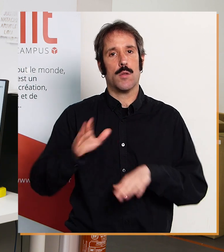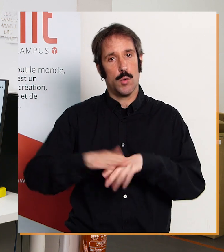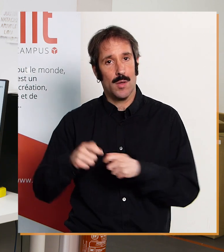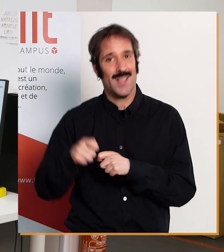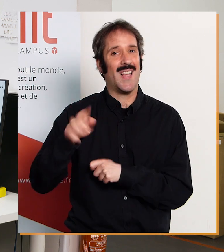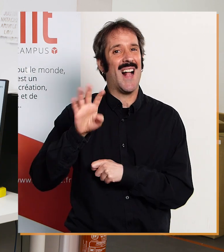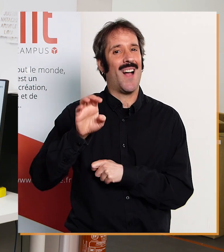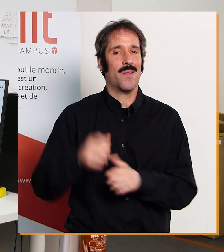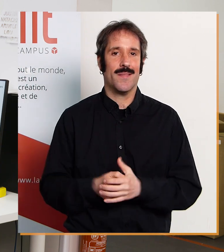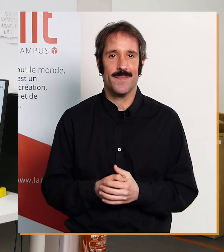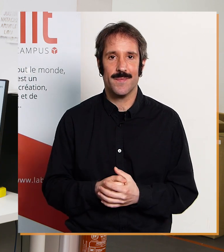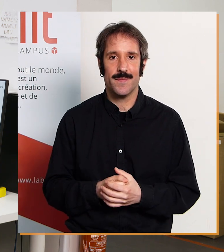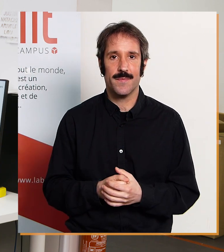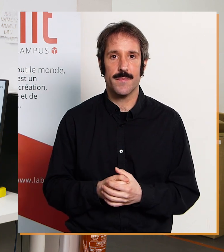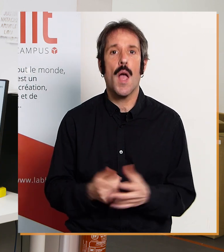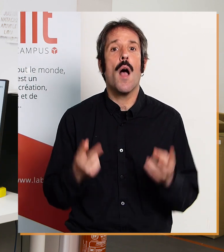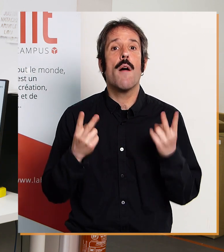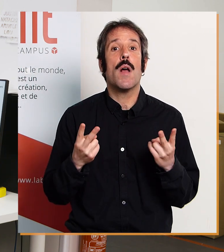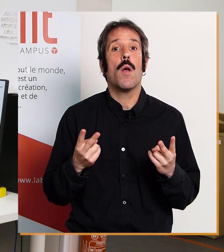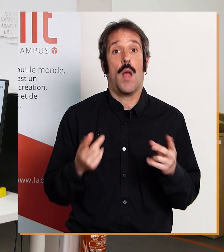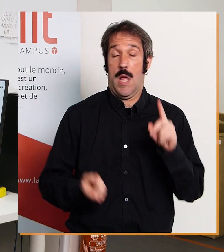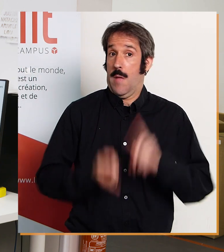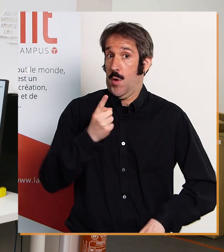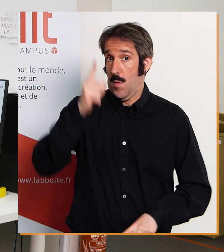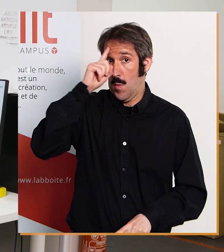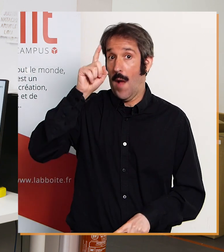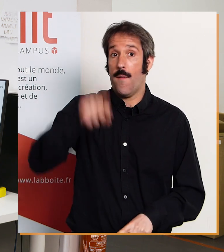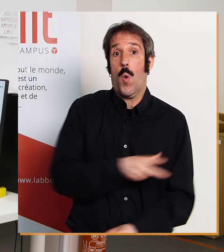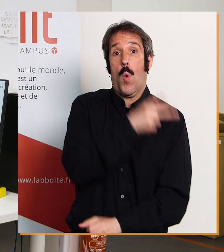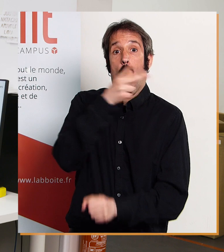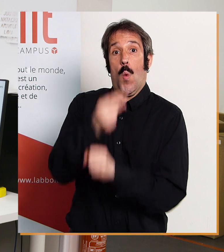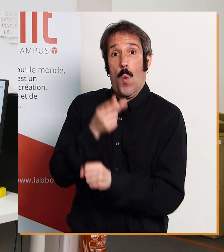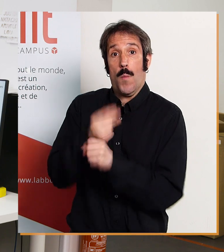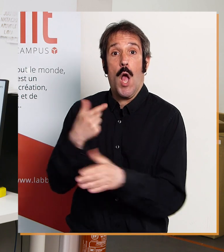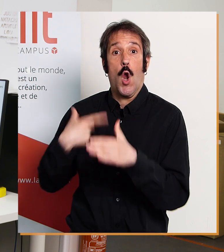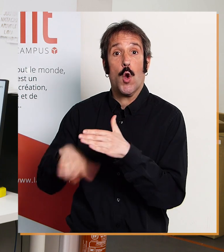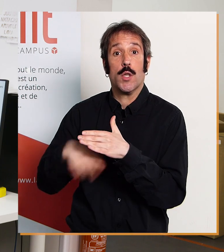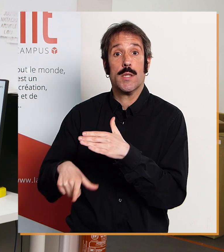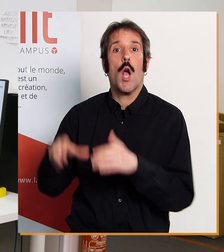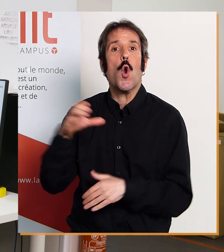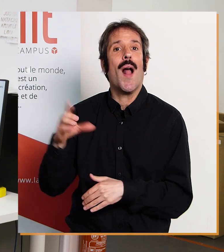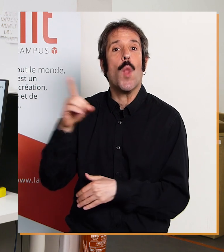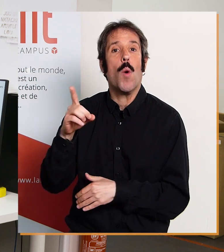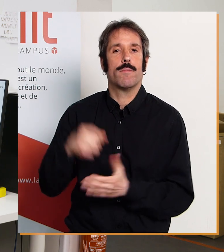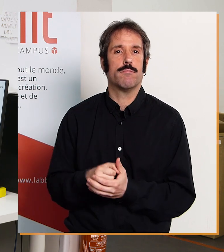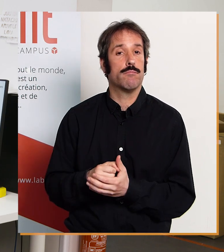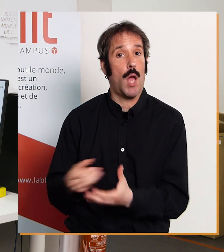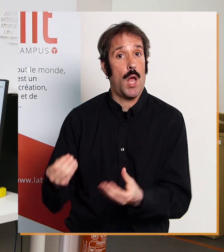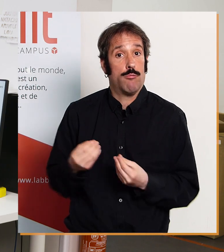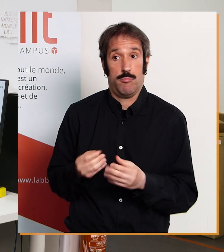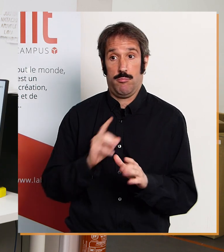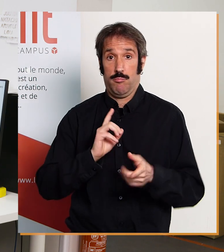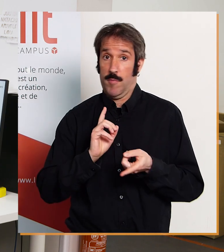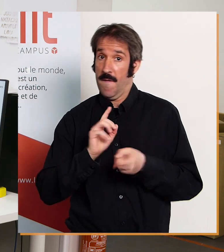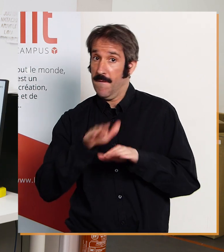60 cm de longueur par 40 cm de hauteur. Valeurs qui sont importantes car nous allons devoir le reporter sur le logiciel CorelDRAW